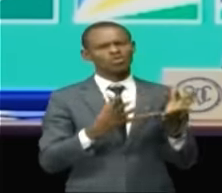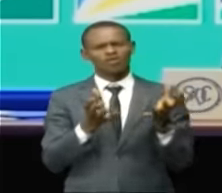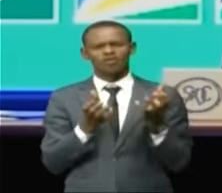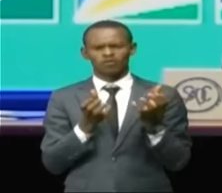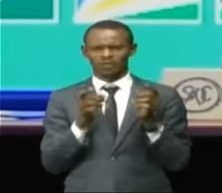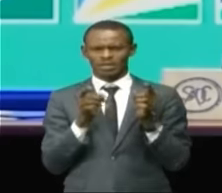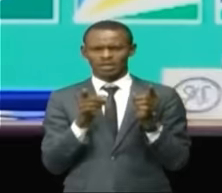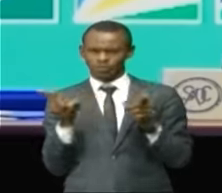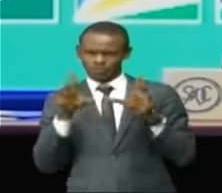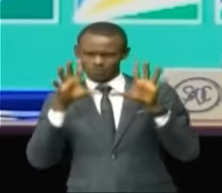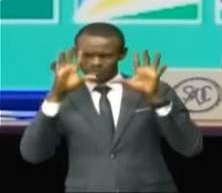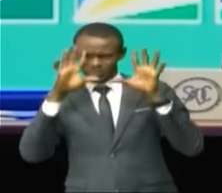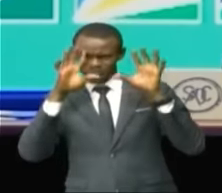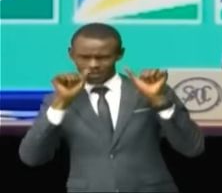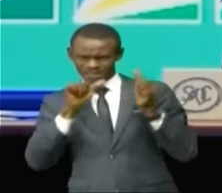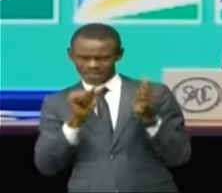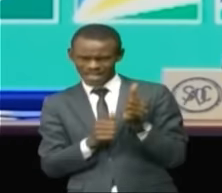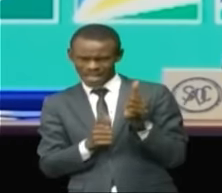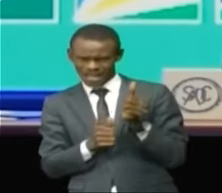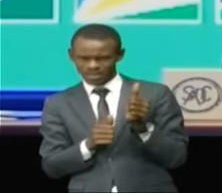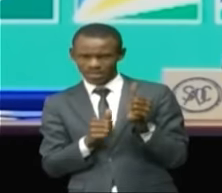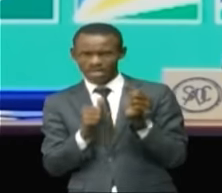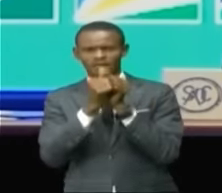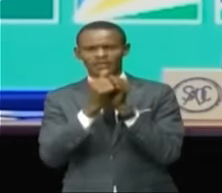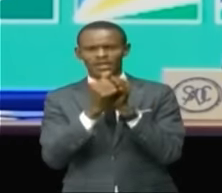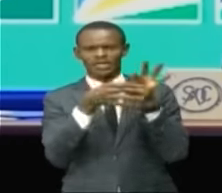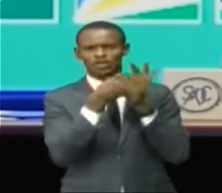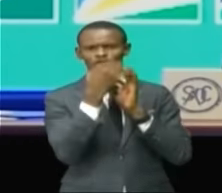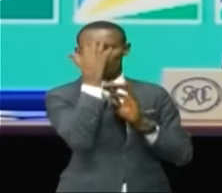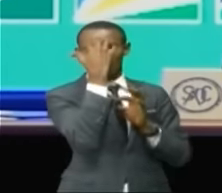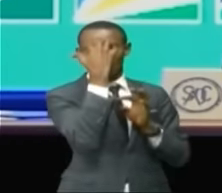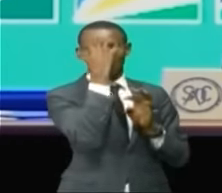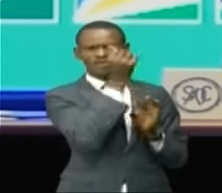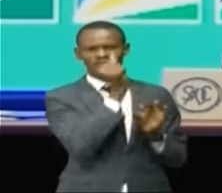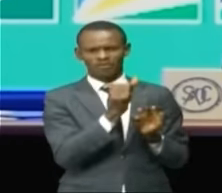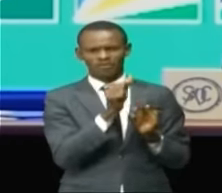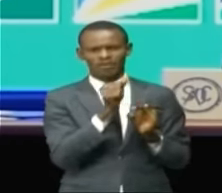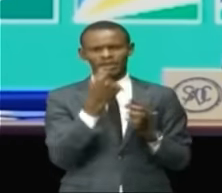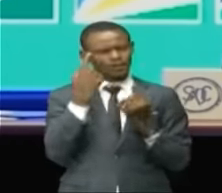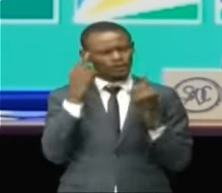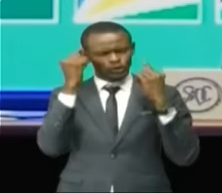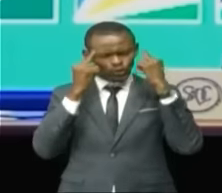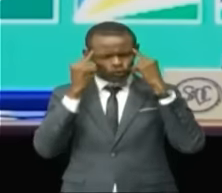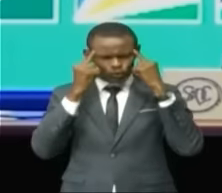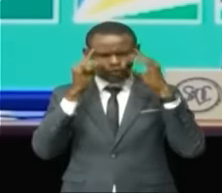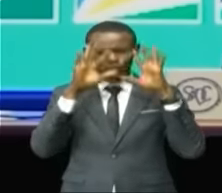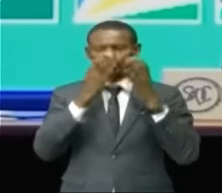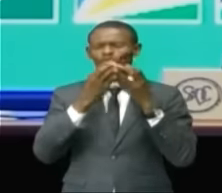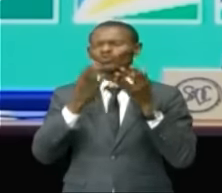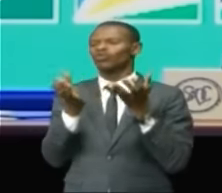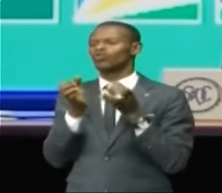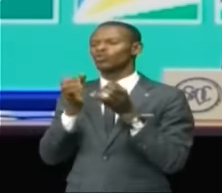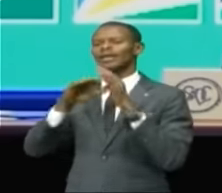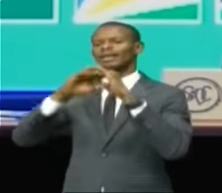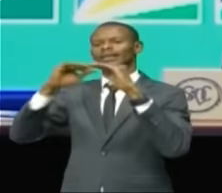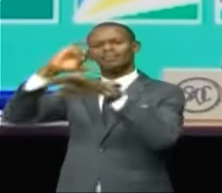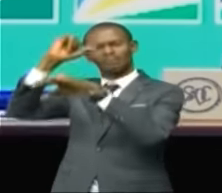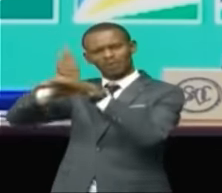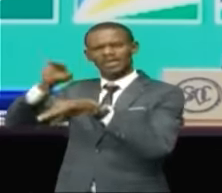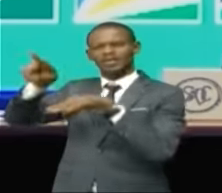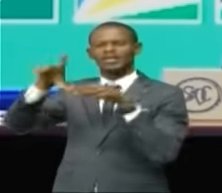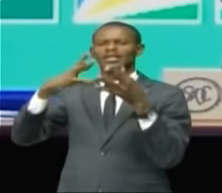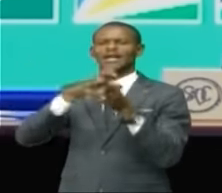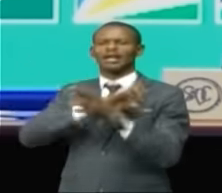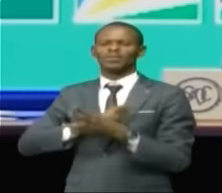facilitateur désigné par l'Union africaine afin de rétablir la paix dans l'est de la RDC. Dans le communiqué final, le sommet extraordinaire de la